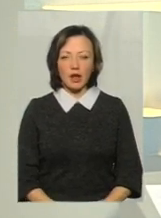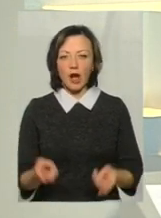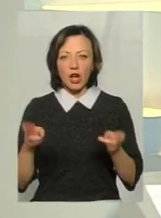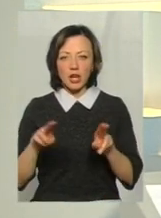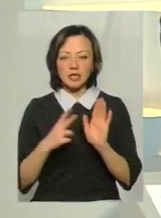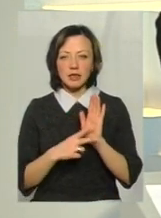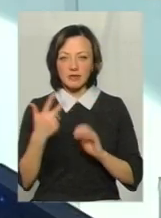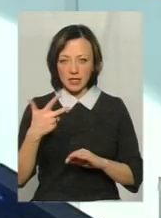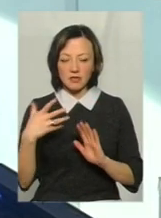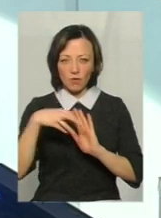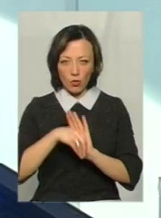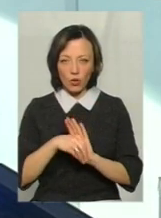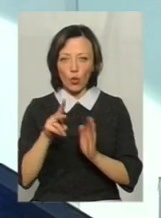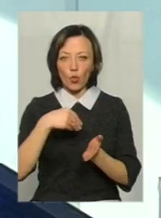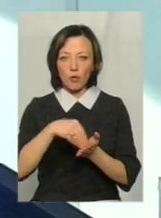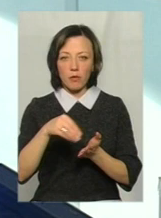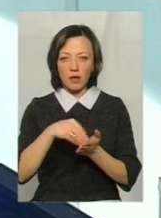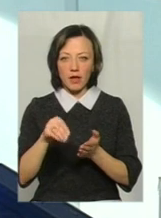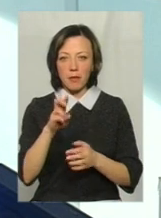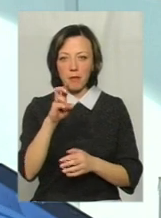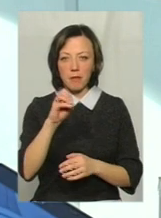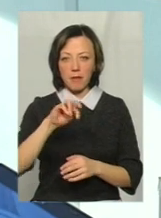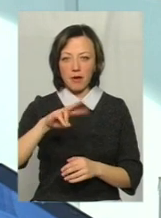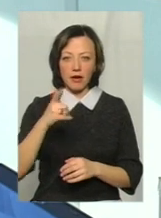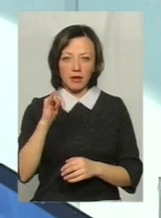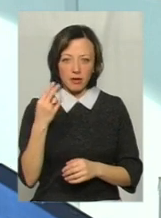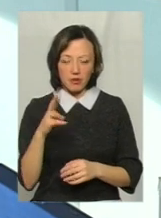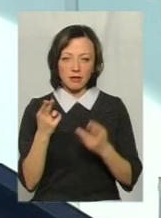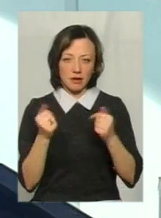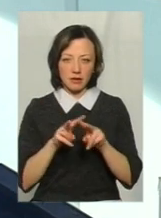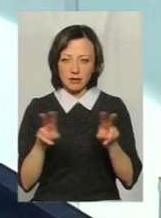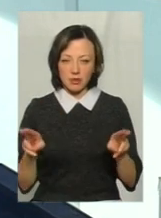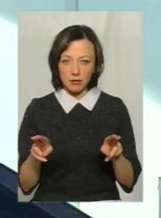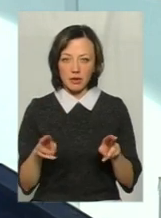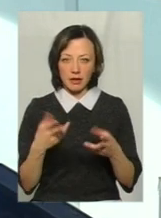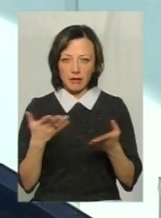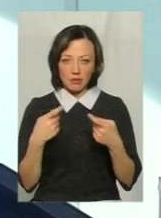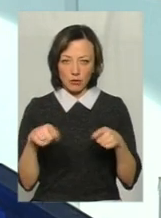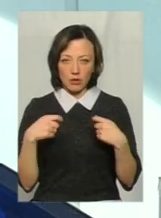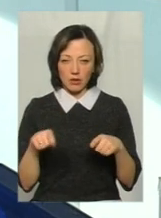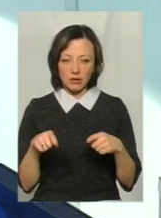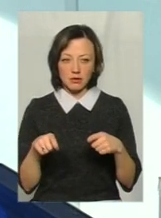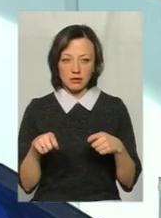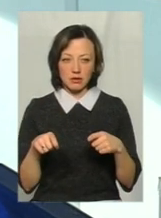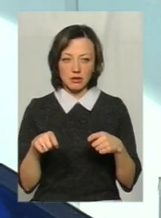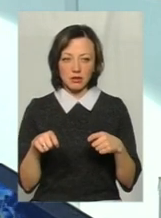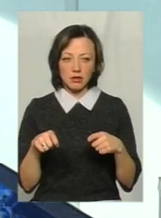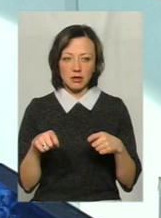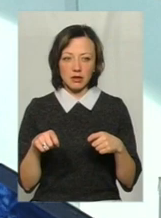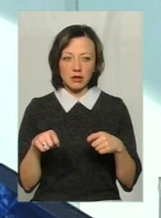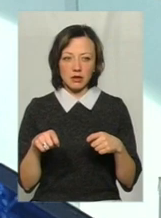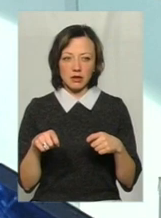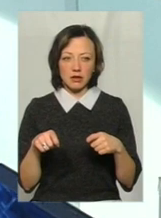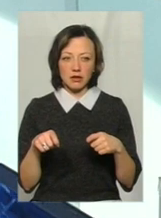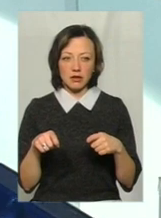А в ці 30 входять ті, які купили там бельгійську чи якусь французьку? Так, да. Так само. І вона ж десь продається? Чи, вона продається, чи це в принципі,